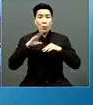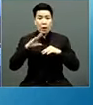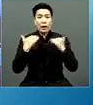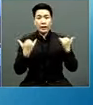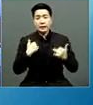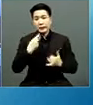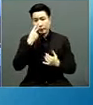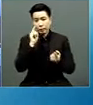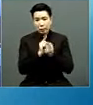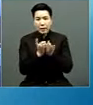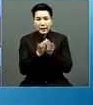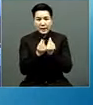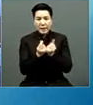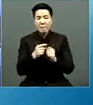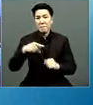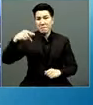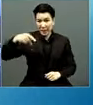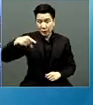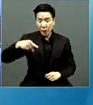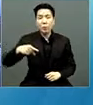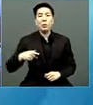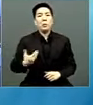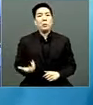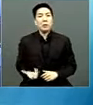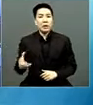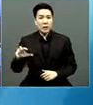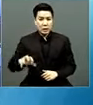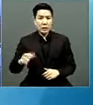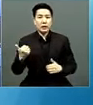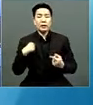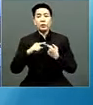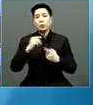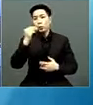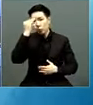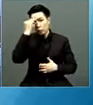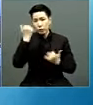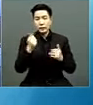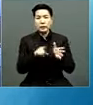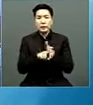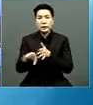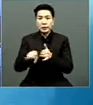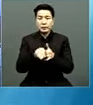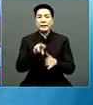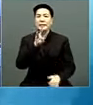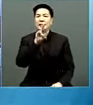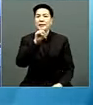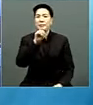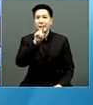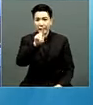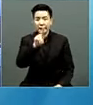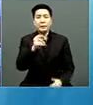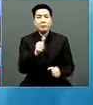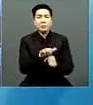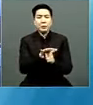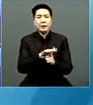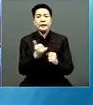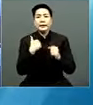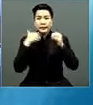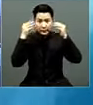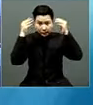าเห็นตัวเลข4หลักเลยนะครับบังคลาเทศแล้วก็ญี่ปุ่นนะครับ71ยังเป็นตัวเลข2หลักอยู่แล้วก็อินโด